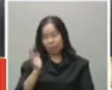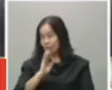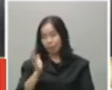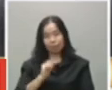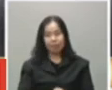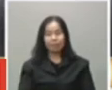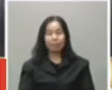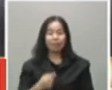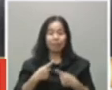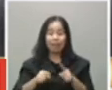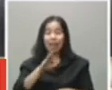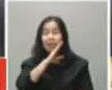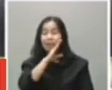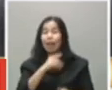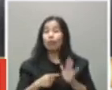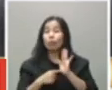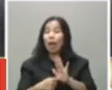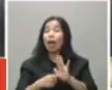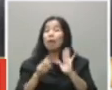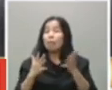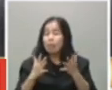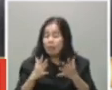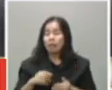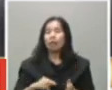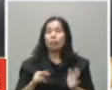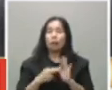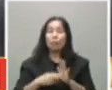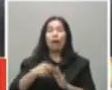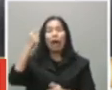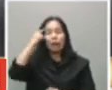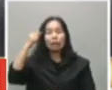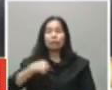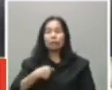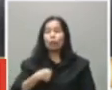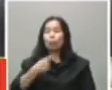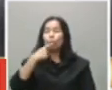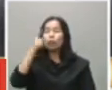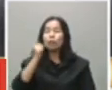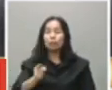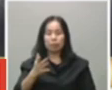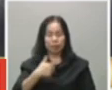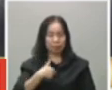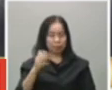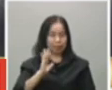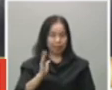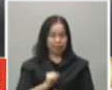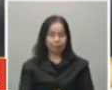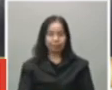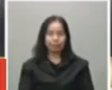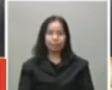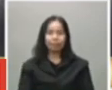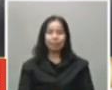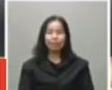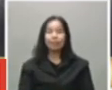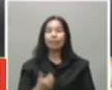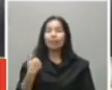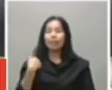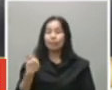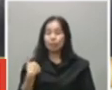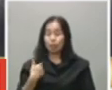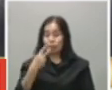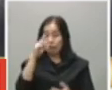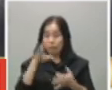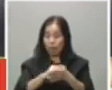าเกิดไม่มีตัวอย่างให้เห็นเดี๋ยวจะกล่าวหาว่าผมตีกินครับท่านประธานลองดูรายละเอียดการประมูลก่อน